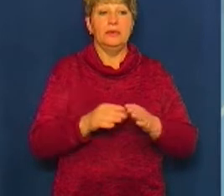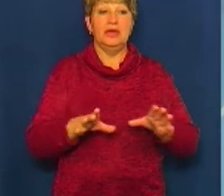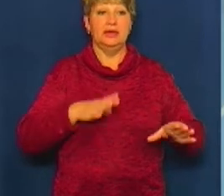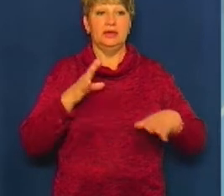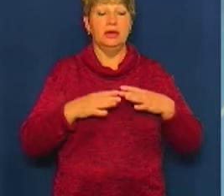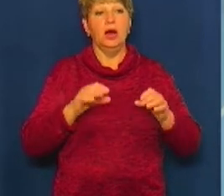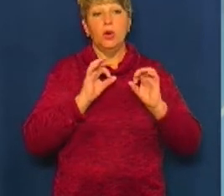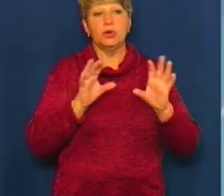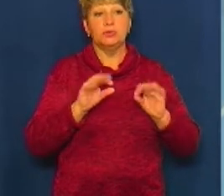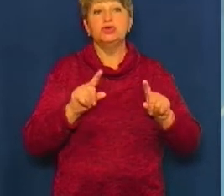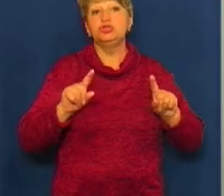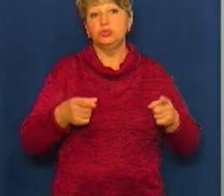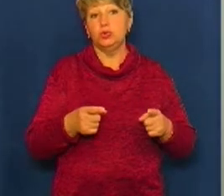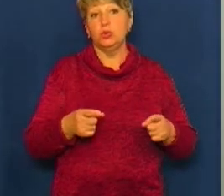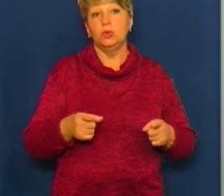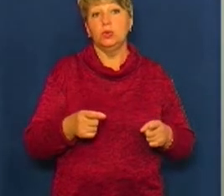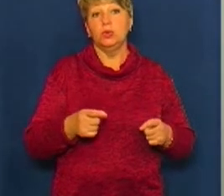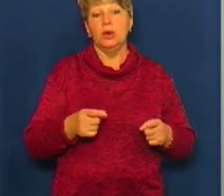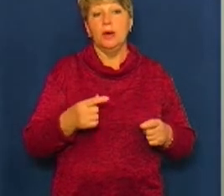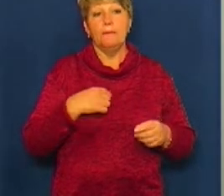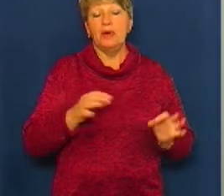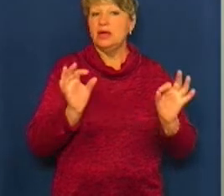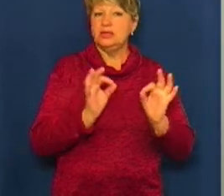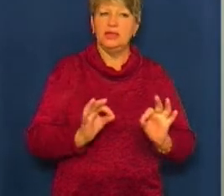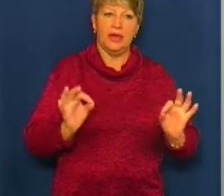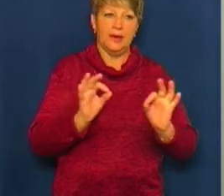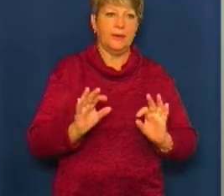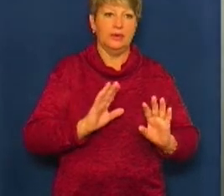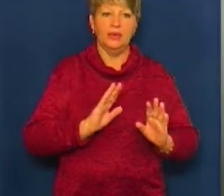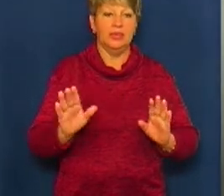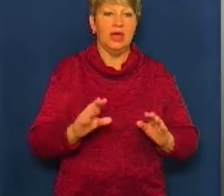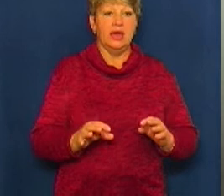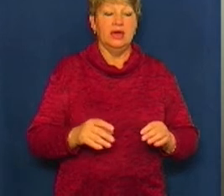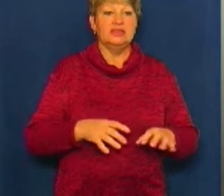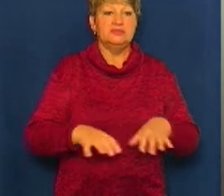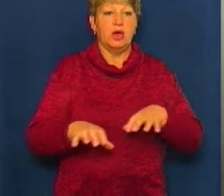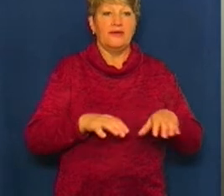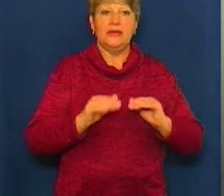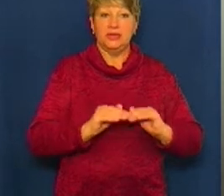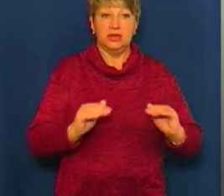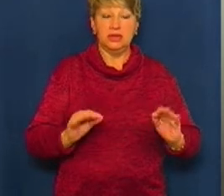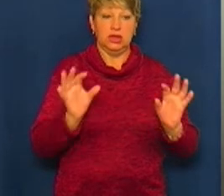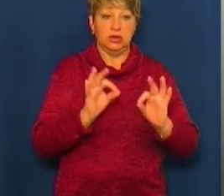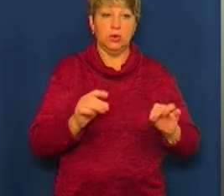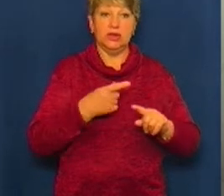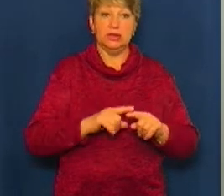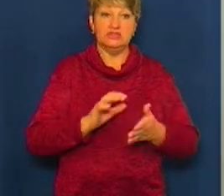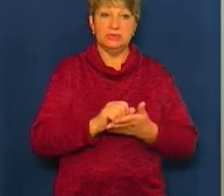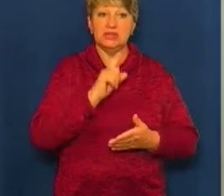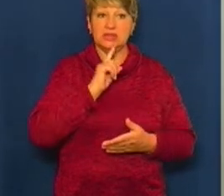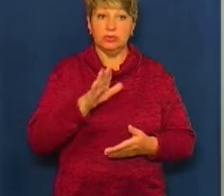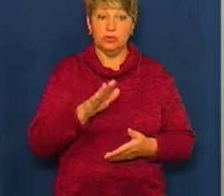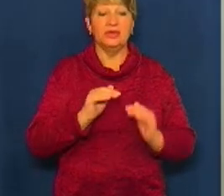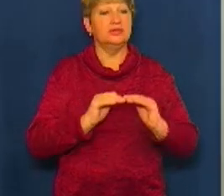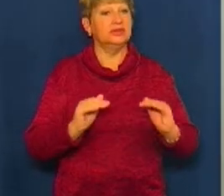вирішив працювати безкоштовно. Ми ніколи не спекулювали дітьми і ніколи цим не будемо займатися, тому що діти – це святе,